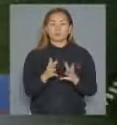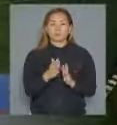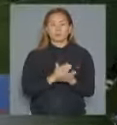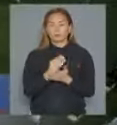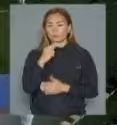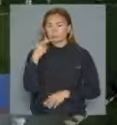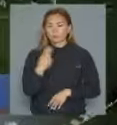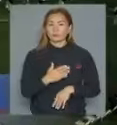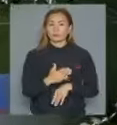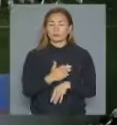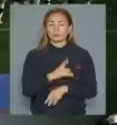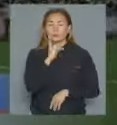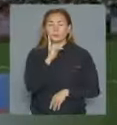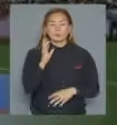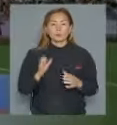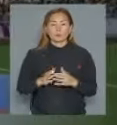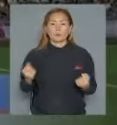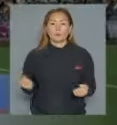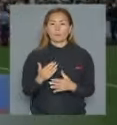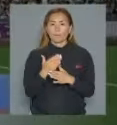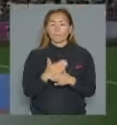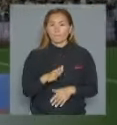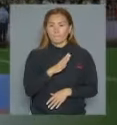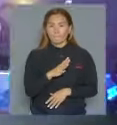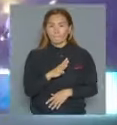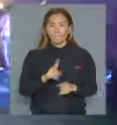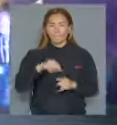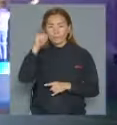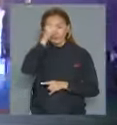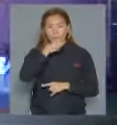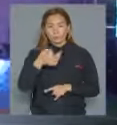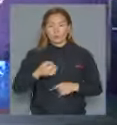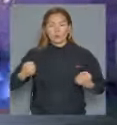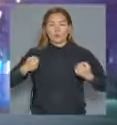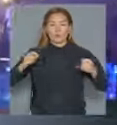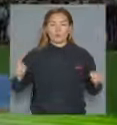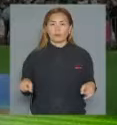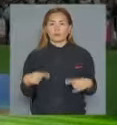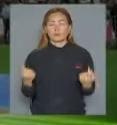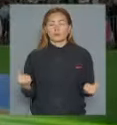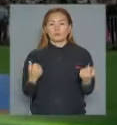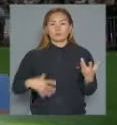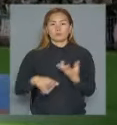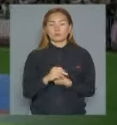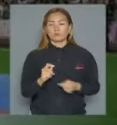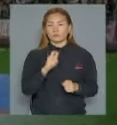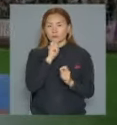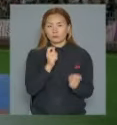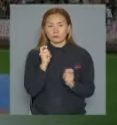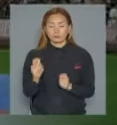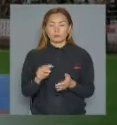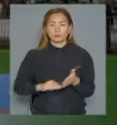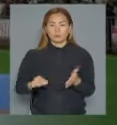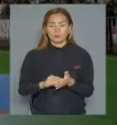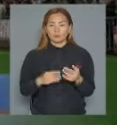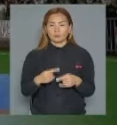жоғары деңгейде өтуіне жас волонтерлар зор үлес қосты. Келер жылдары облыс спортын дамытып, спортшыларды ұлықтап, осындай